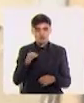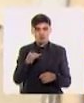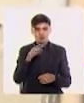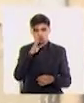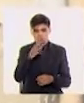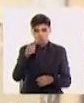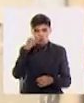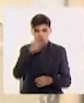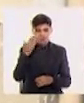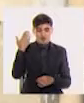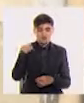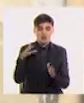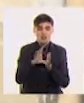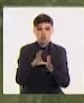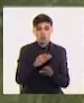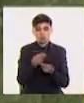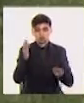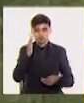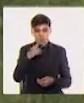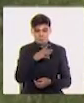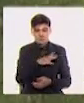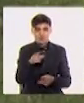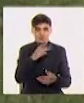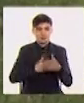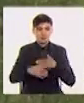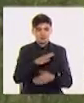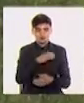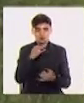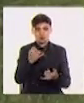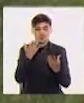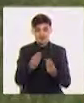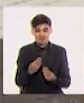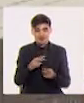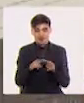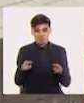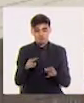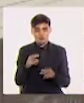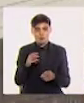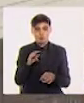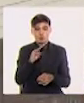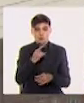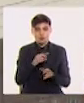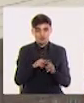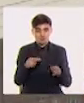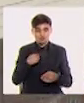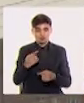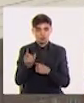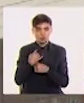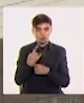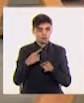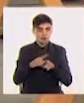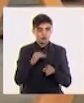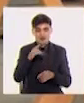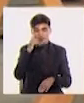қосып береміз дегенде. Сол сөзді естіген ел жас балаша қуанып, енді бүгін дәл сол жас баладай алдандық деп отыр. Қаланың